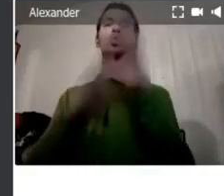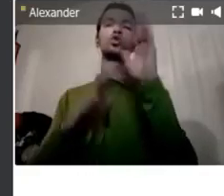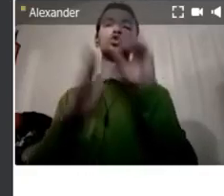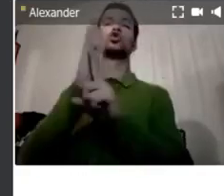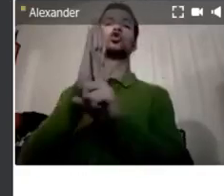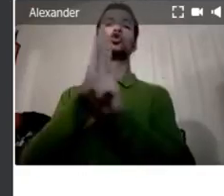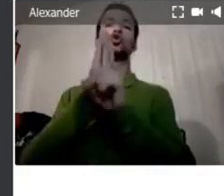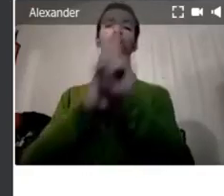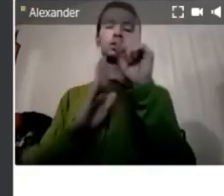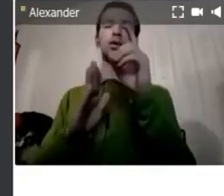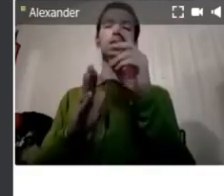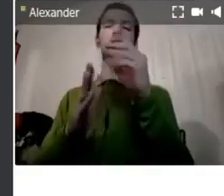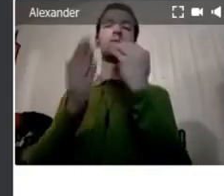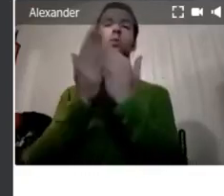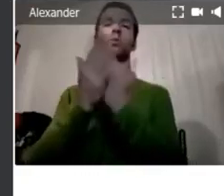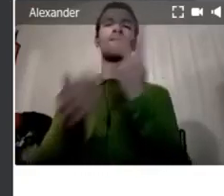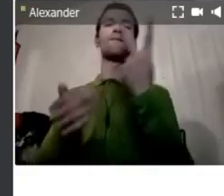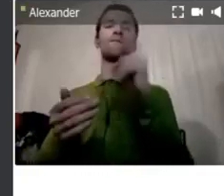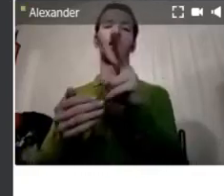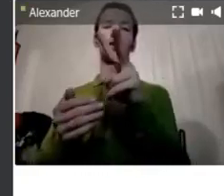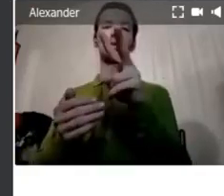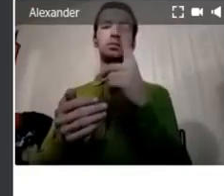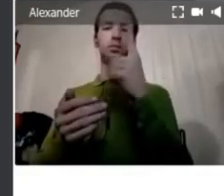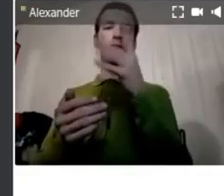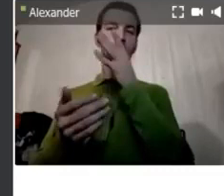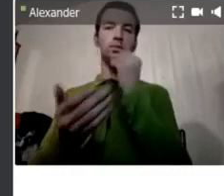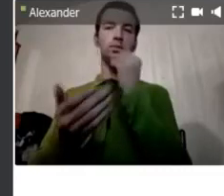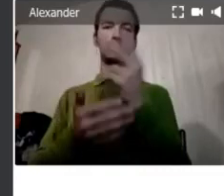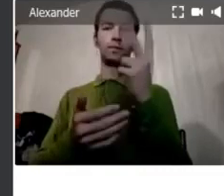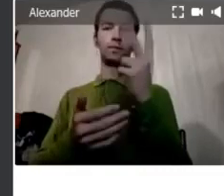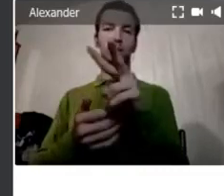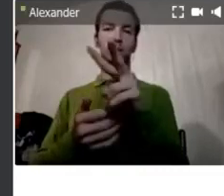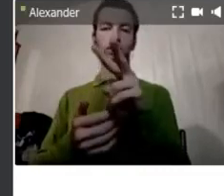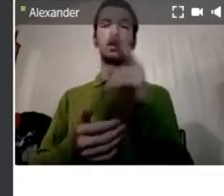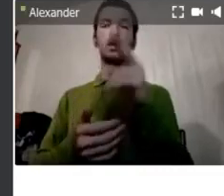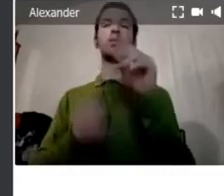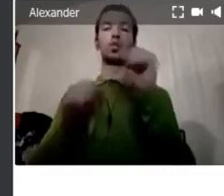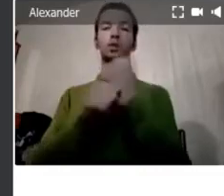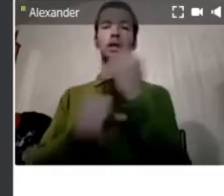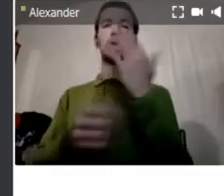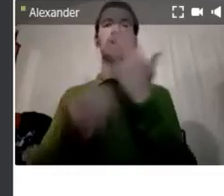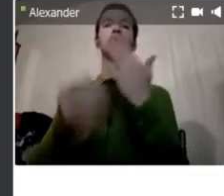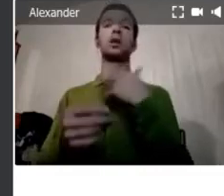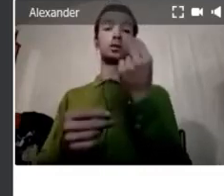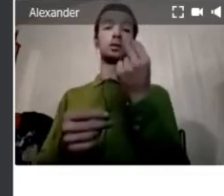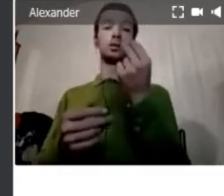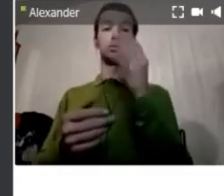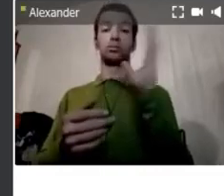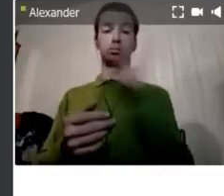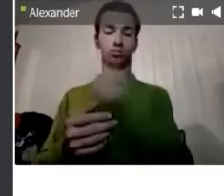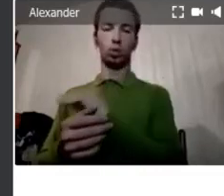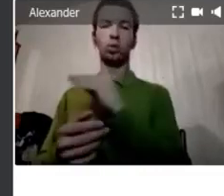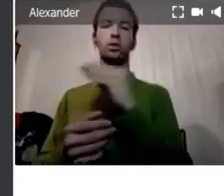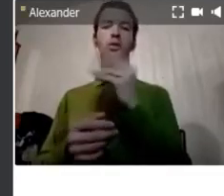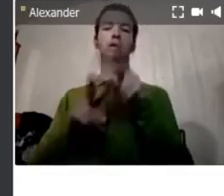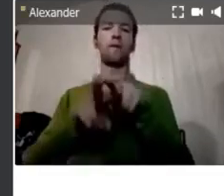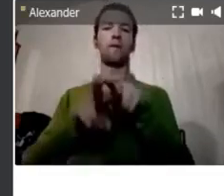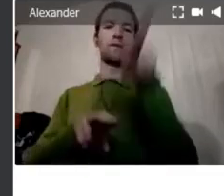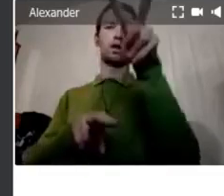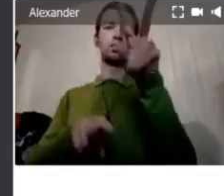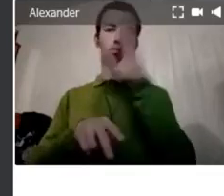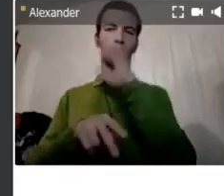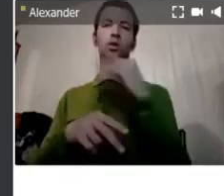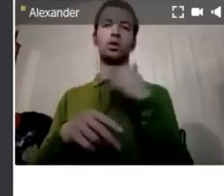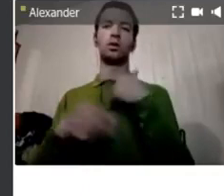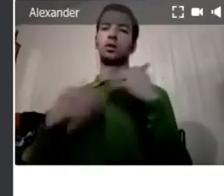Gold Set, с программы по ценным бумагам, потом разберетесь с инвестициями, с ценными бумагами, будете